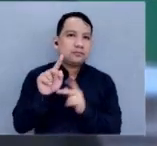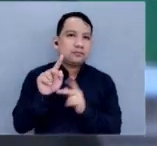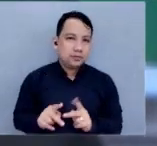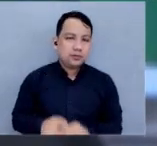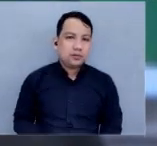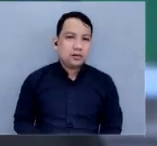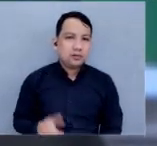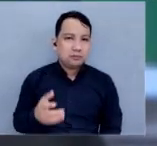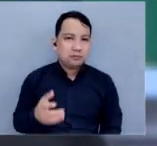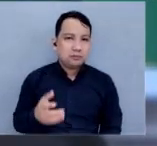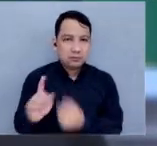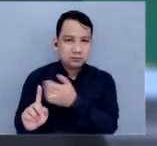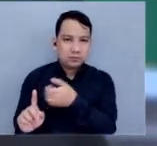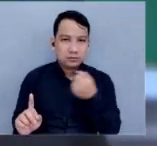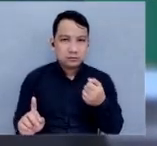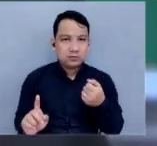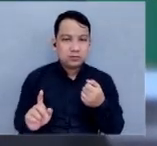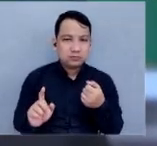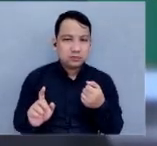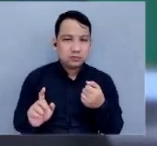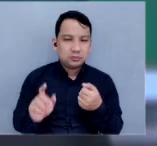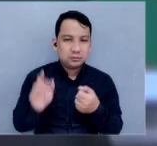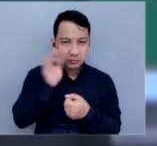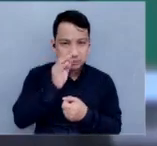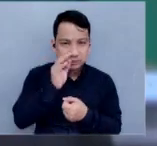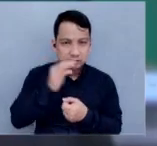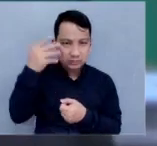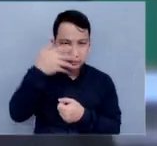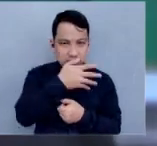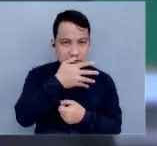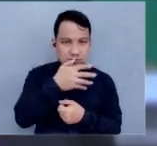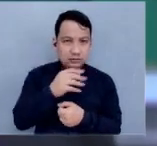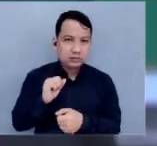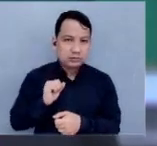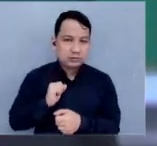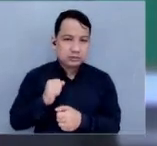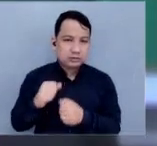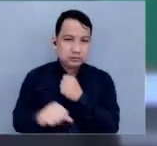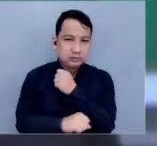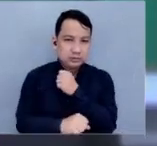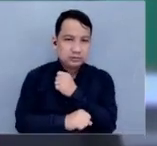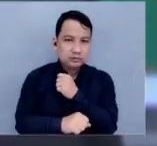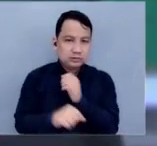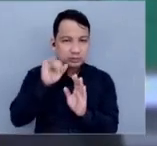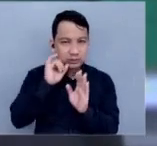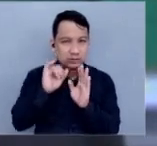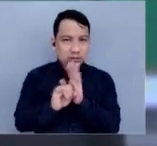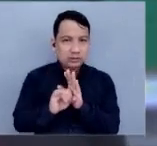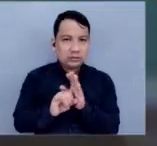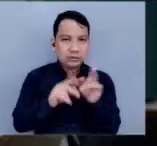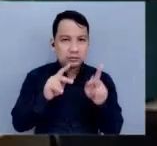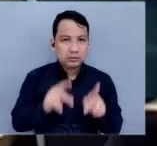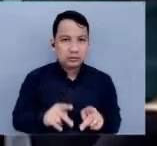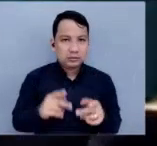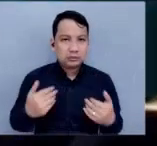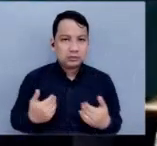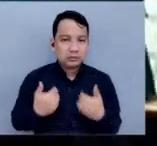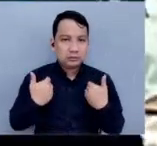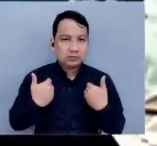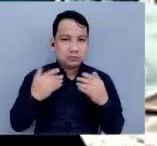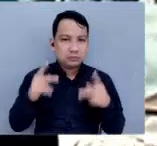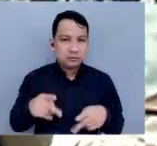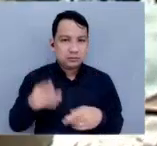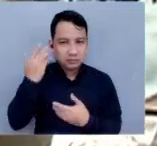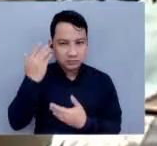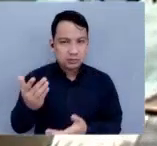from a Filipino. Hindi lang citizenship ang ninakaw, pati identidad ng isang kababayan natin. Wala